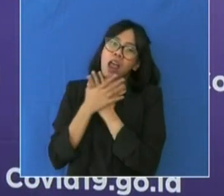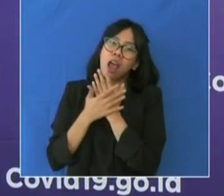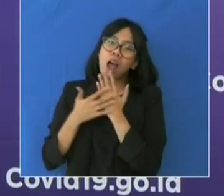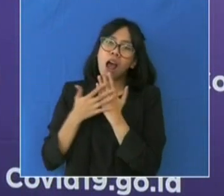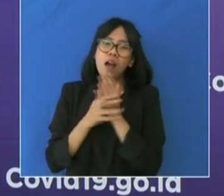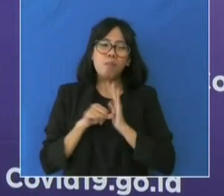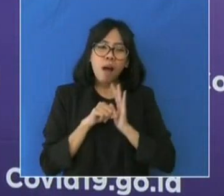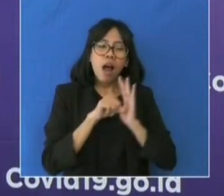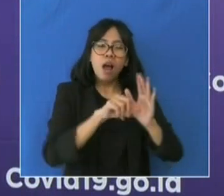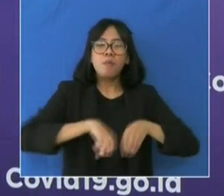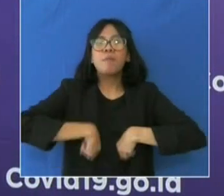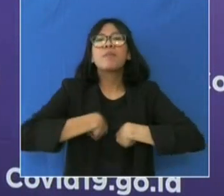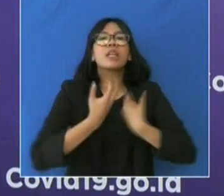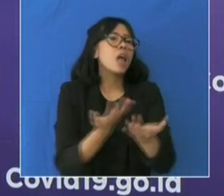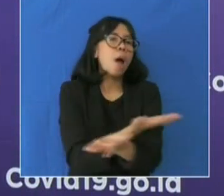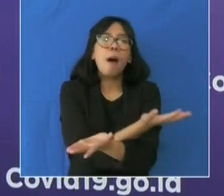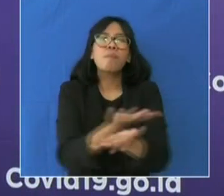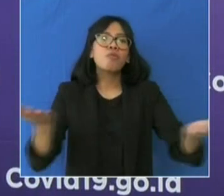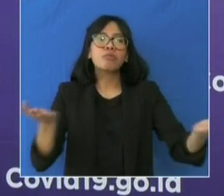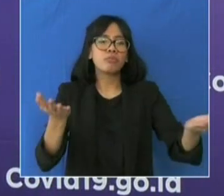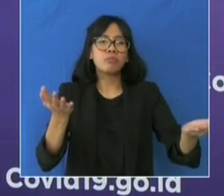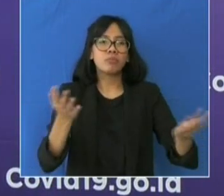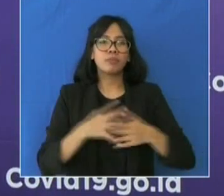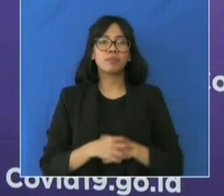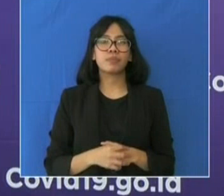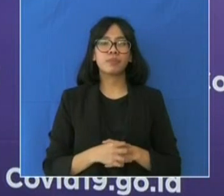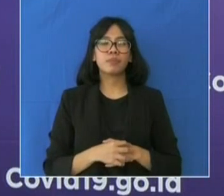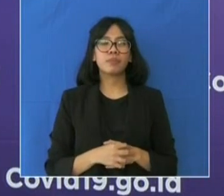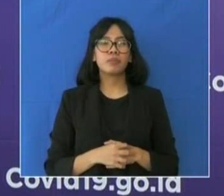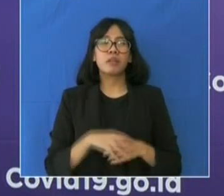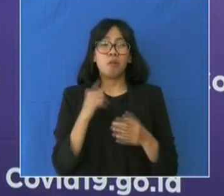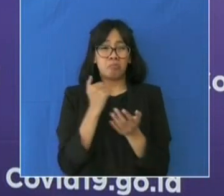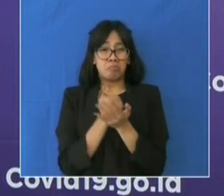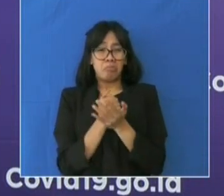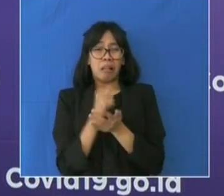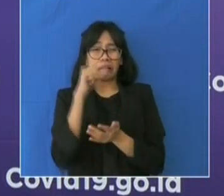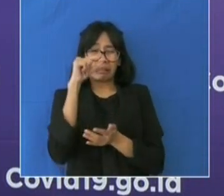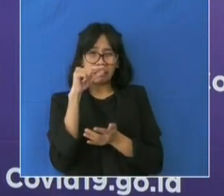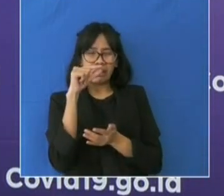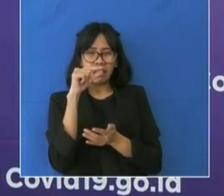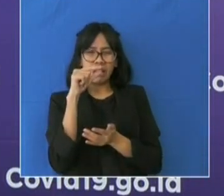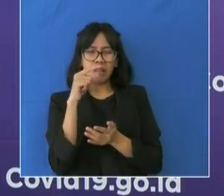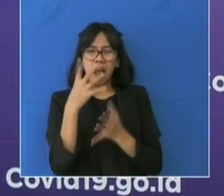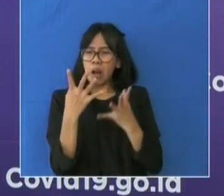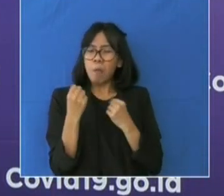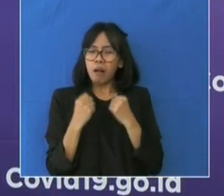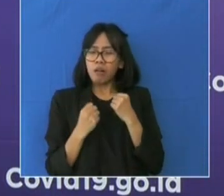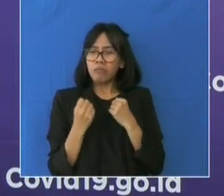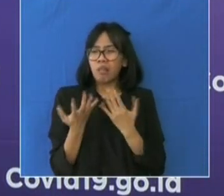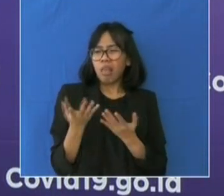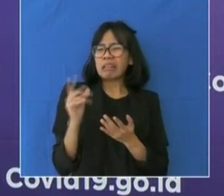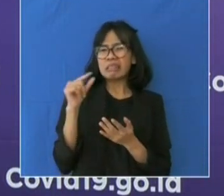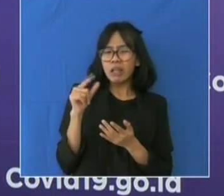memberi dari apa yang bisa meskipun masih kecil dan belum sesuai dengan harapan